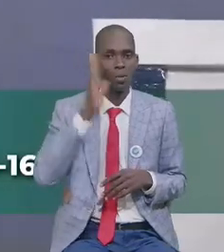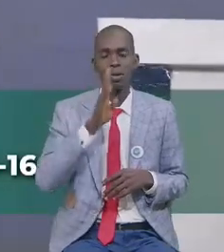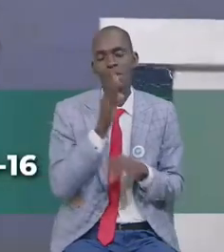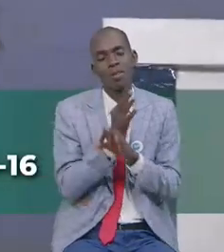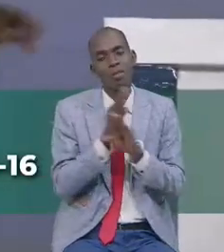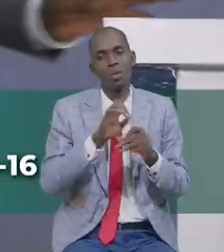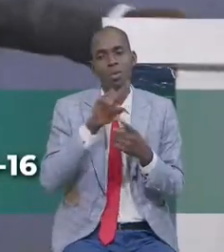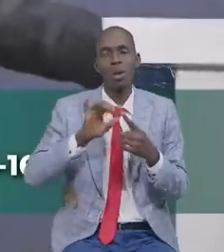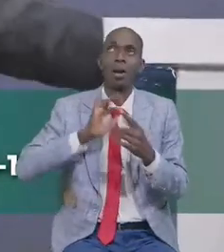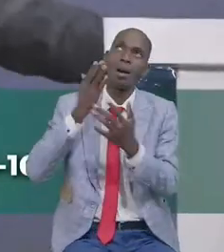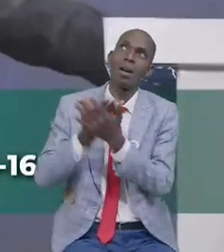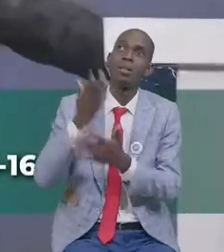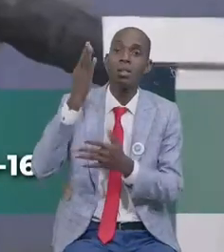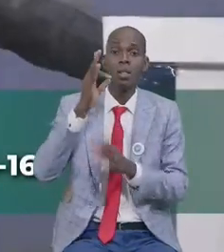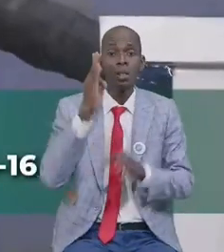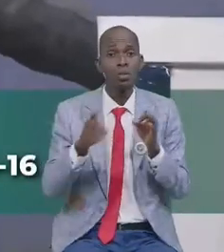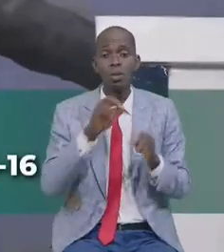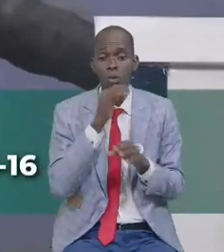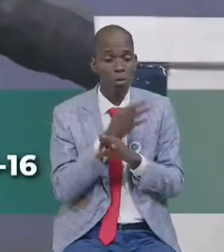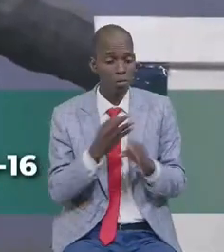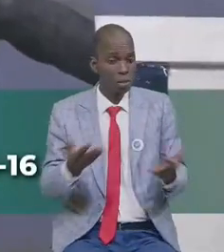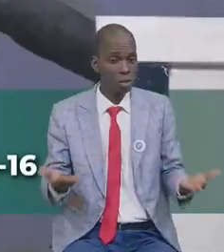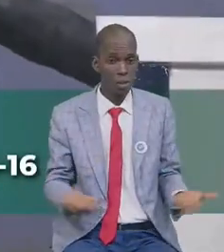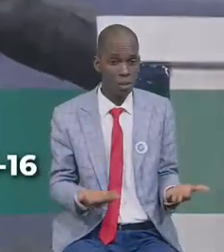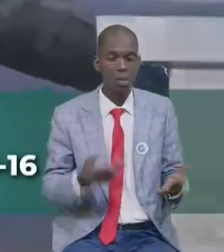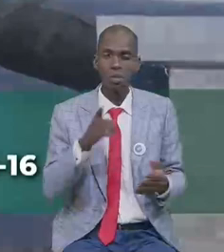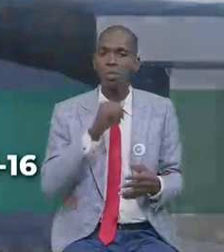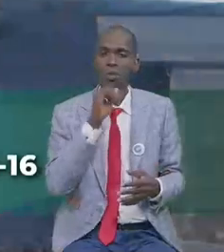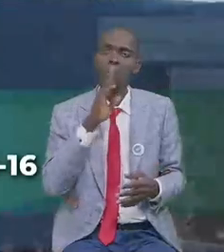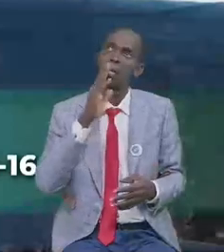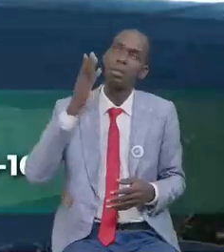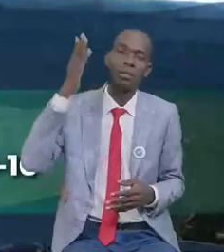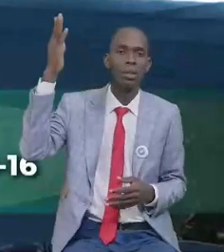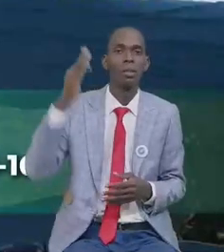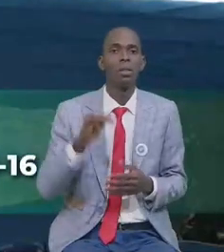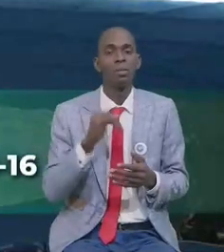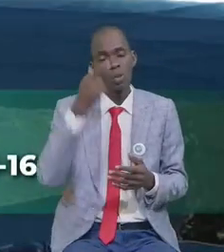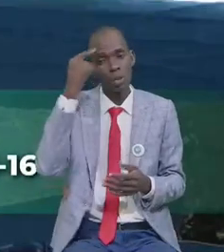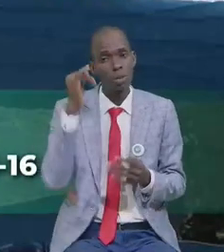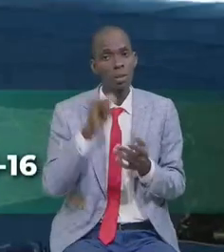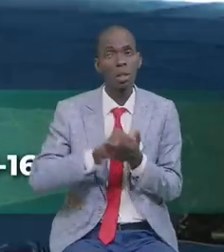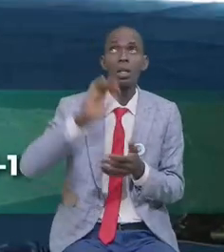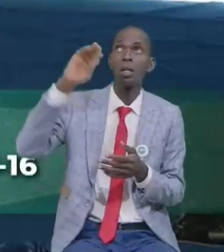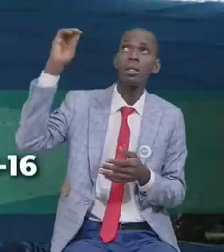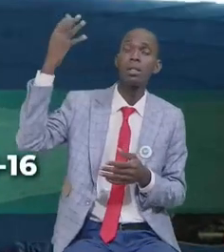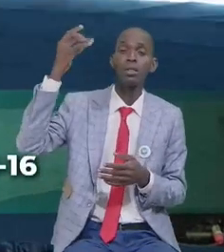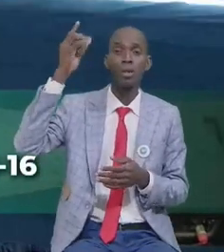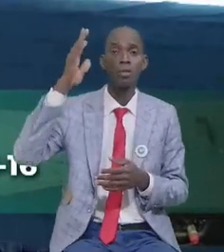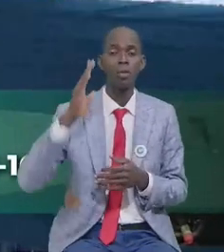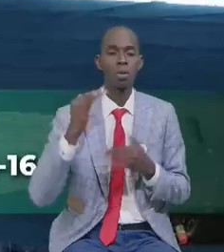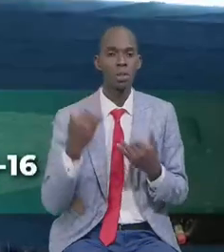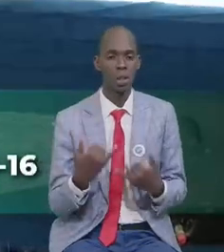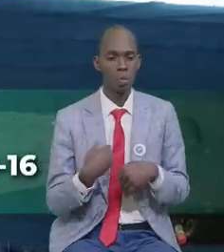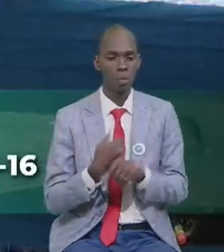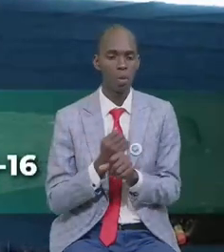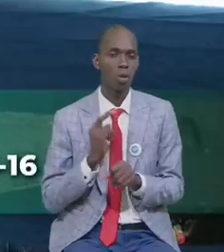serai au ciel. Si tu n'es pas libre avant d'aller au ciel, tu ne seras pas là-bas. Parce que cette grâce de Dieu maintenant, elle nous amène à